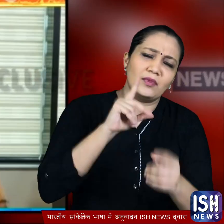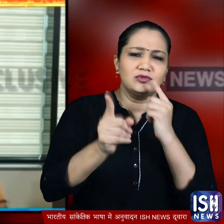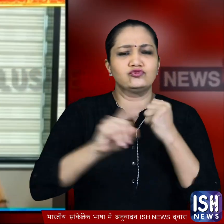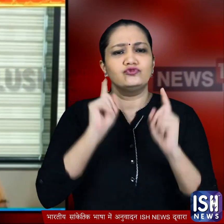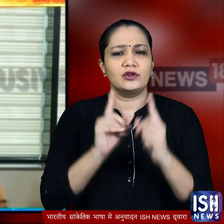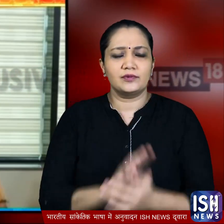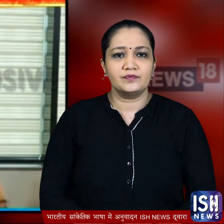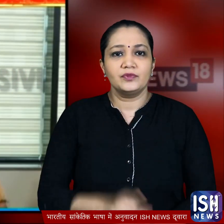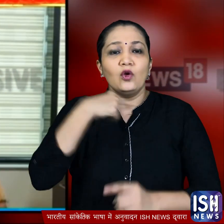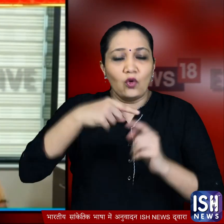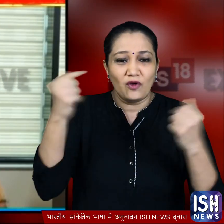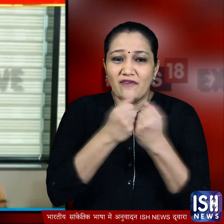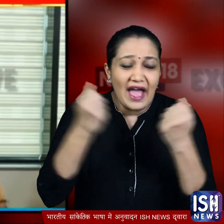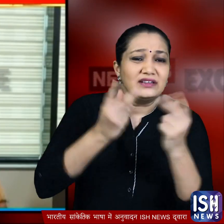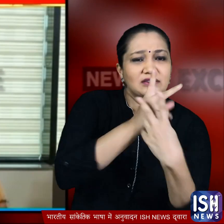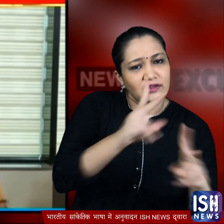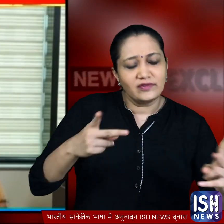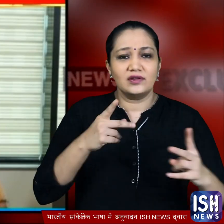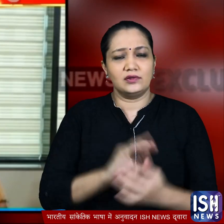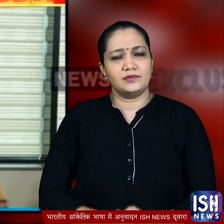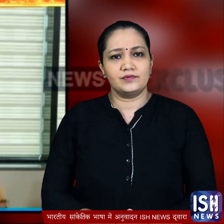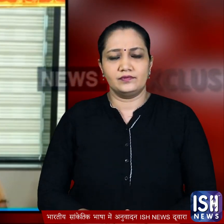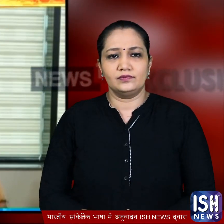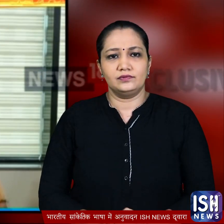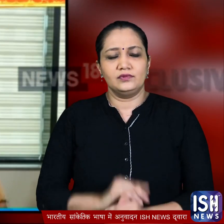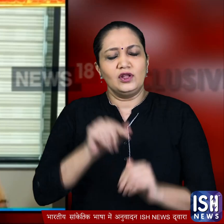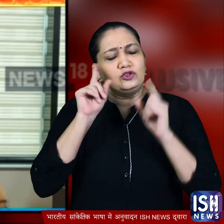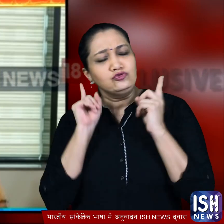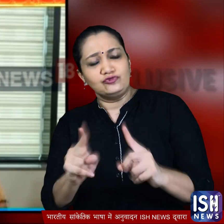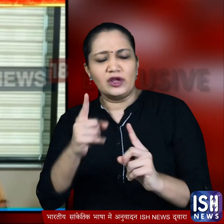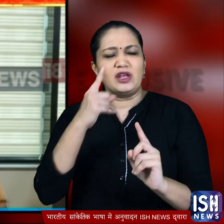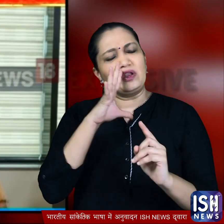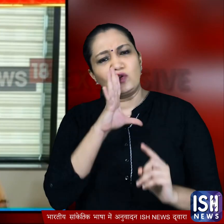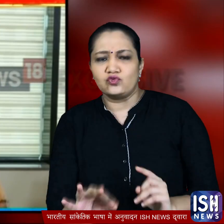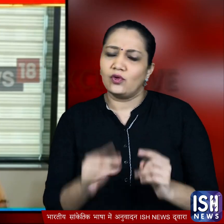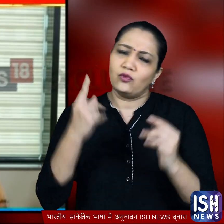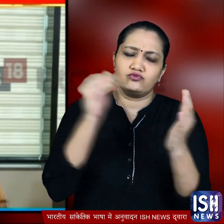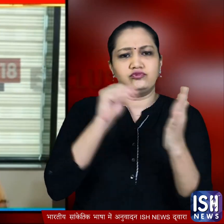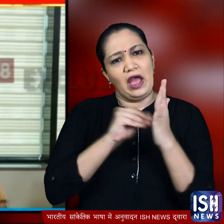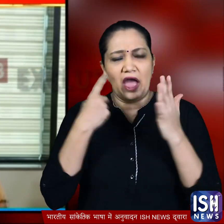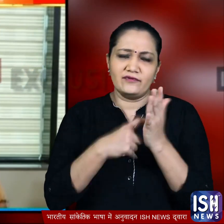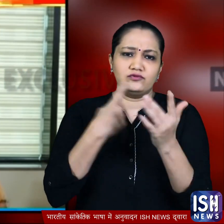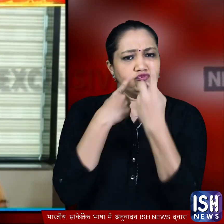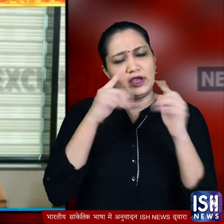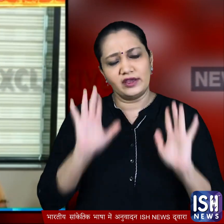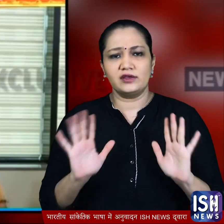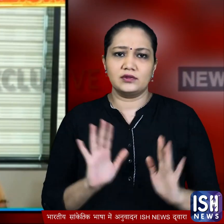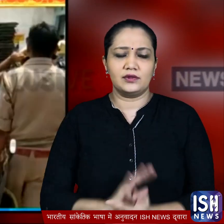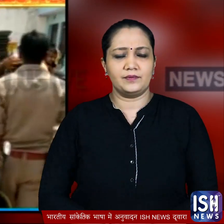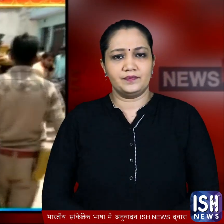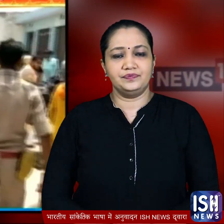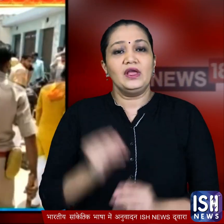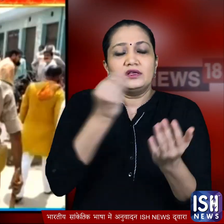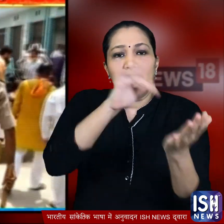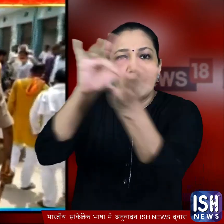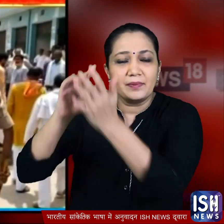जिन लोगों ने भी गड़बड़ियां की हैं उनके विरुद्ध आवश्यक और कठोर वैधानिक कार्रवाई अमल में लाई जाएगी।